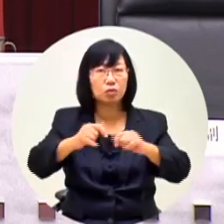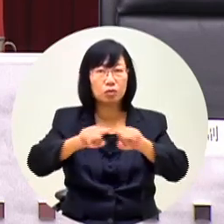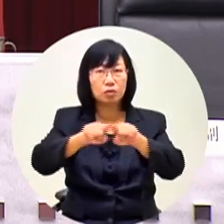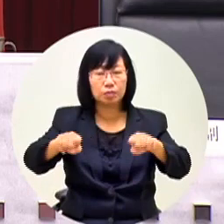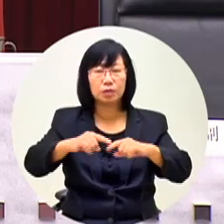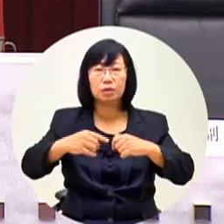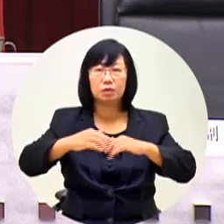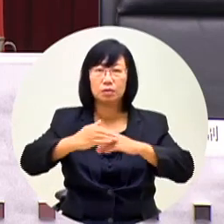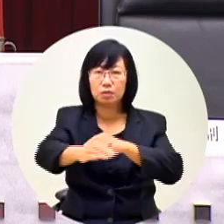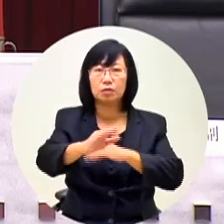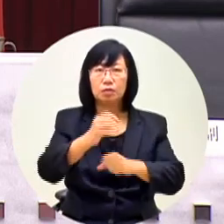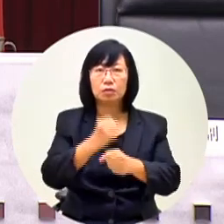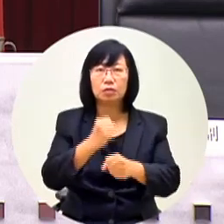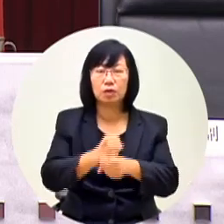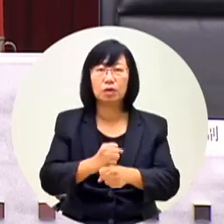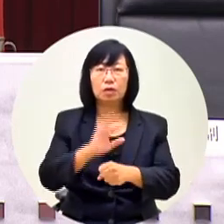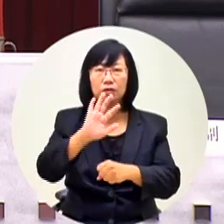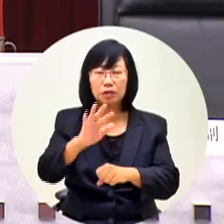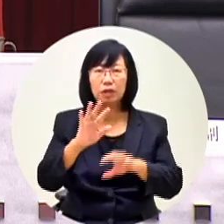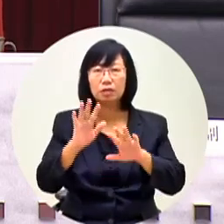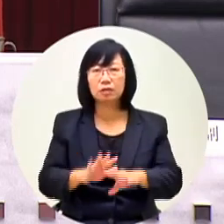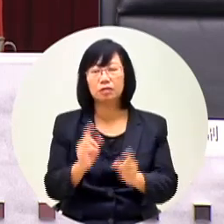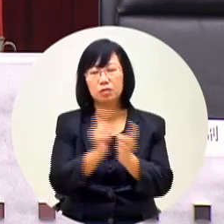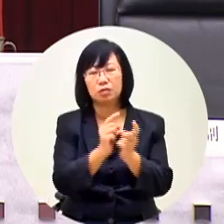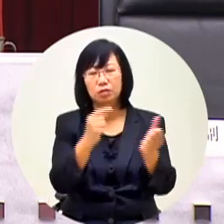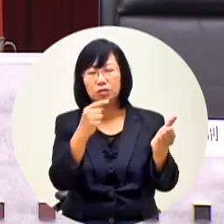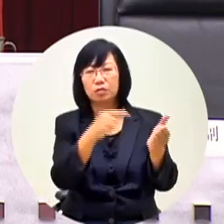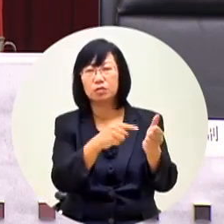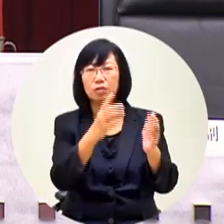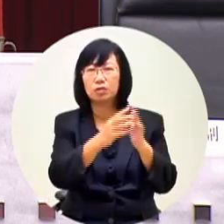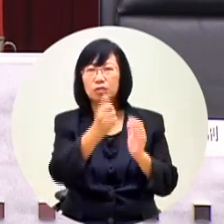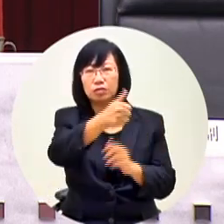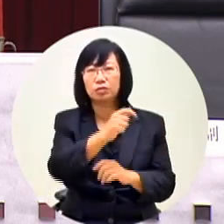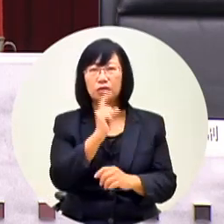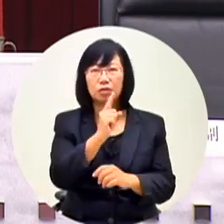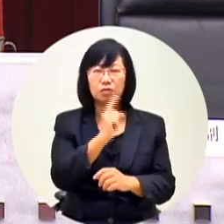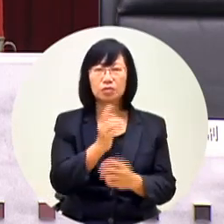一个这安尼甲修理，安嘛无道理。我讲你呐。